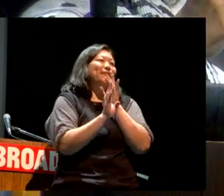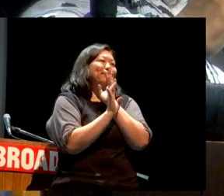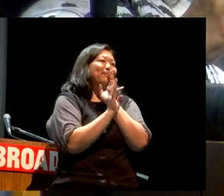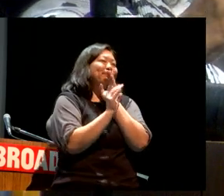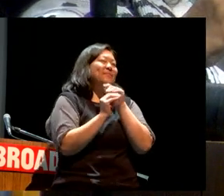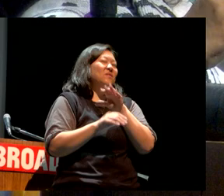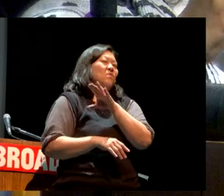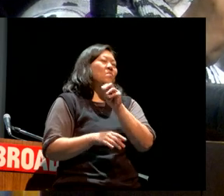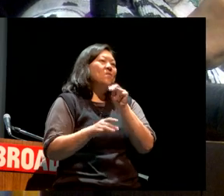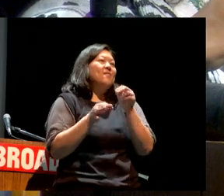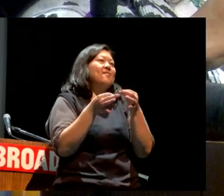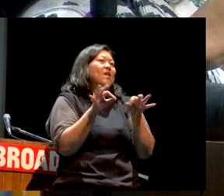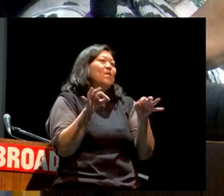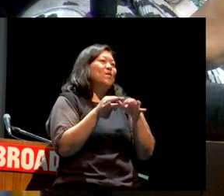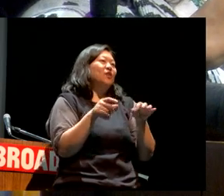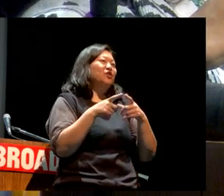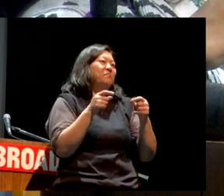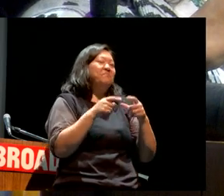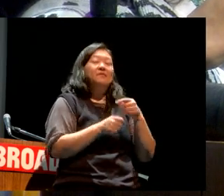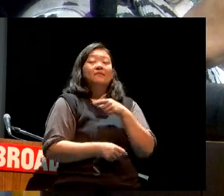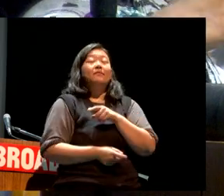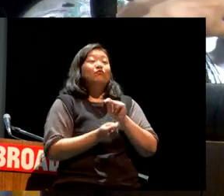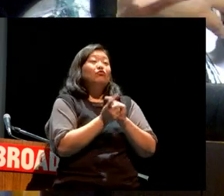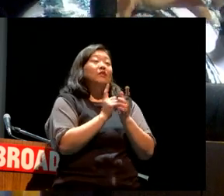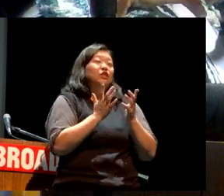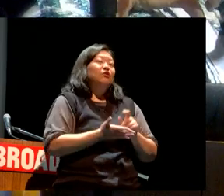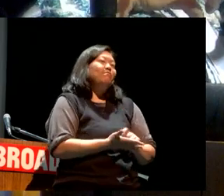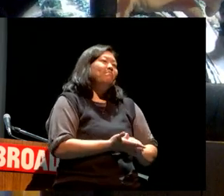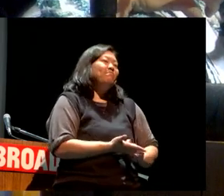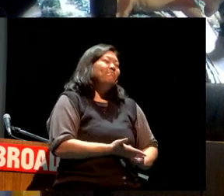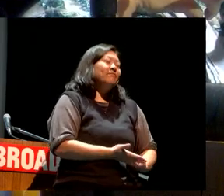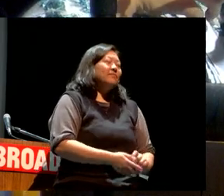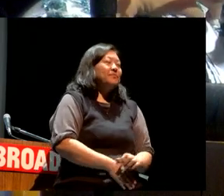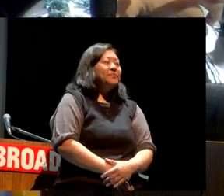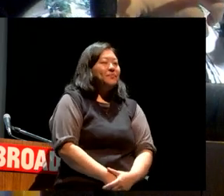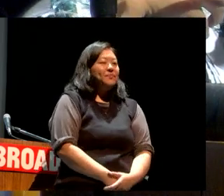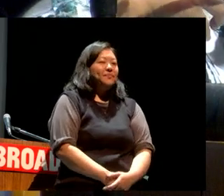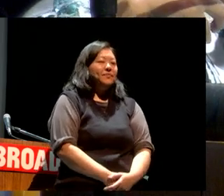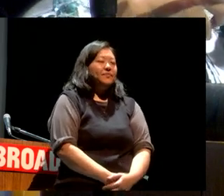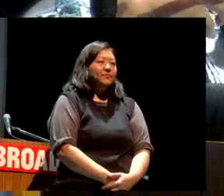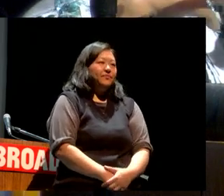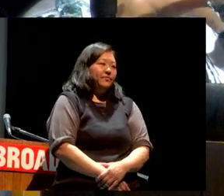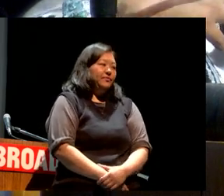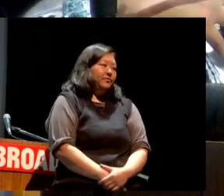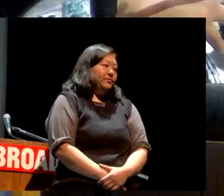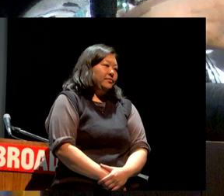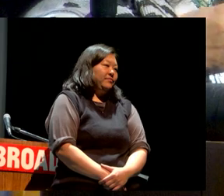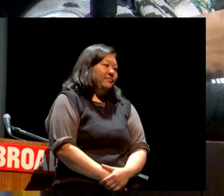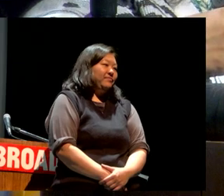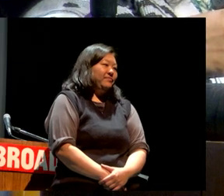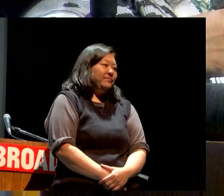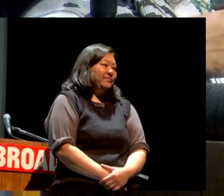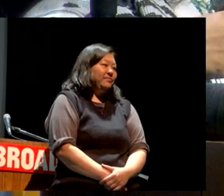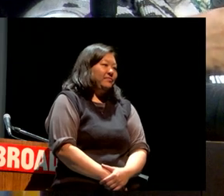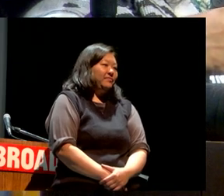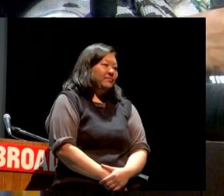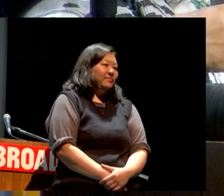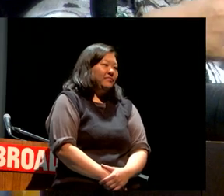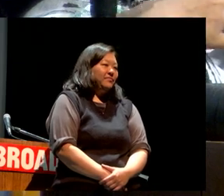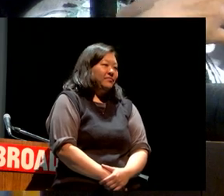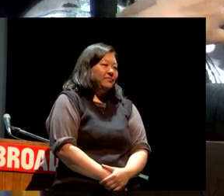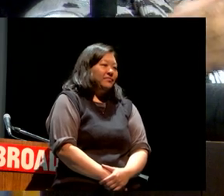めっちゃ怒ると思う。でも僕 iTunes で随分 CD っていうか音楽いっぱい買ったんですけど、ある